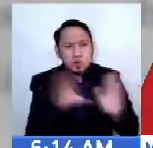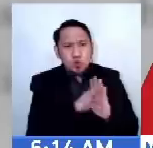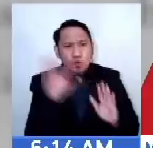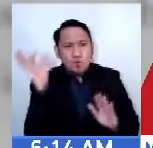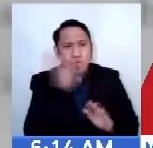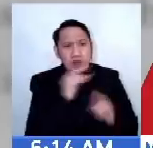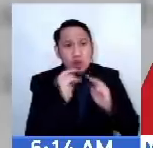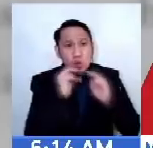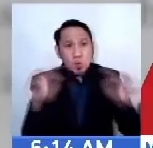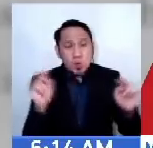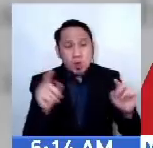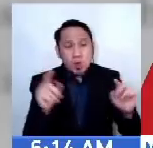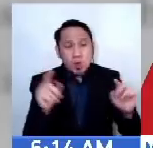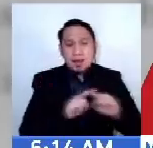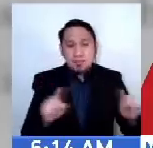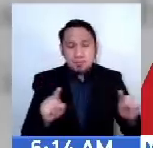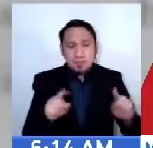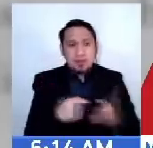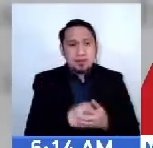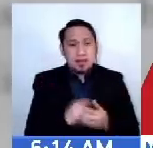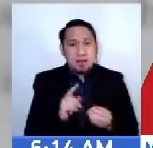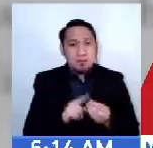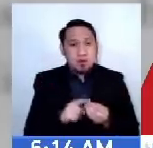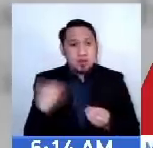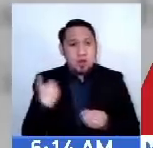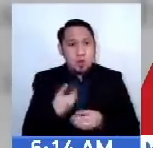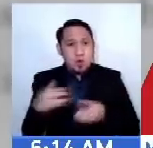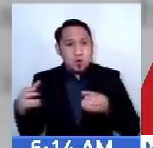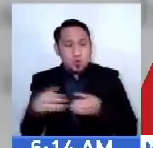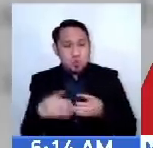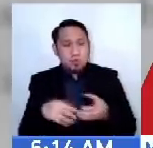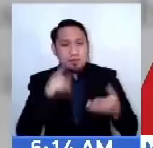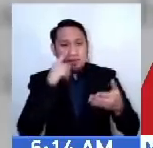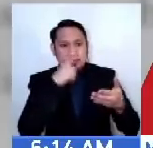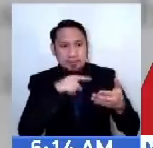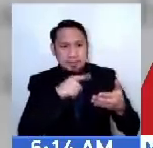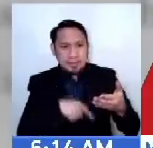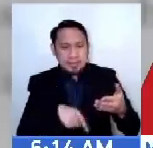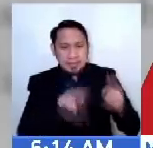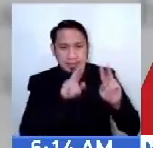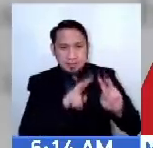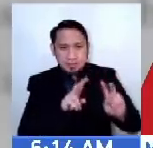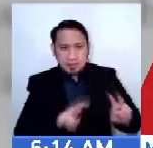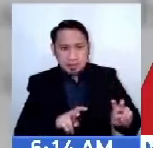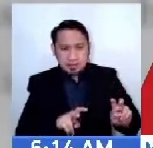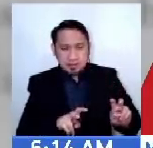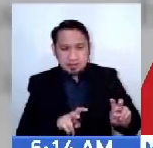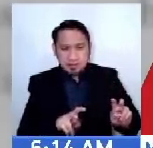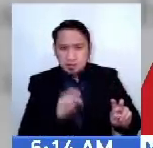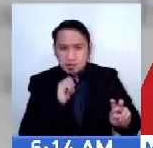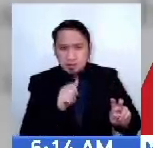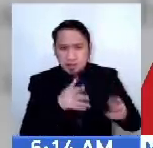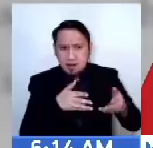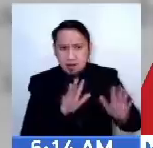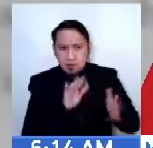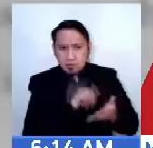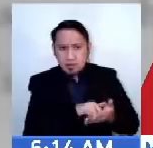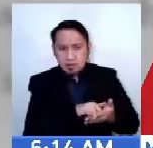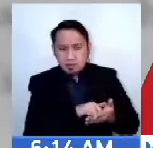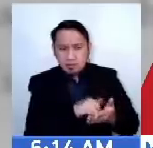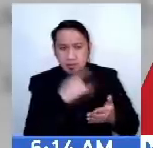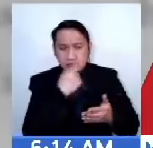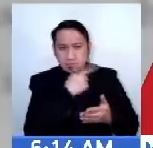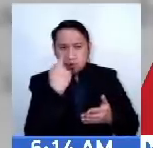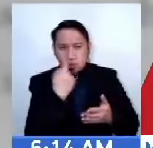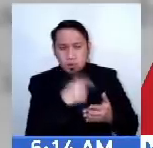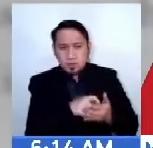ating task force contra fake news. Opo. Hindi po tayo papayag sa mga ginagawa nila na ina-undermine po nila ang kredibilidad ng ating